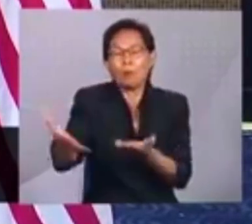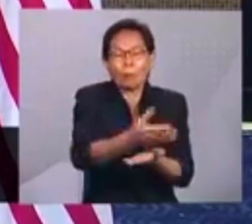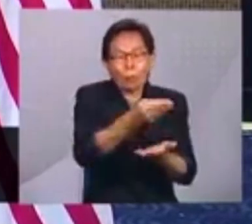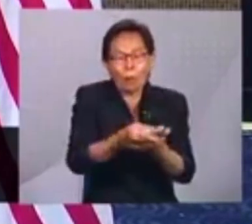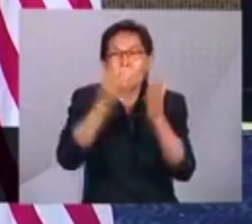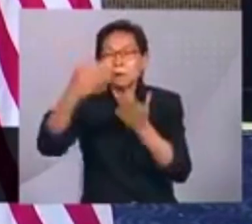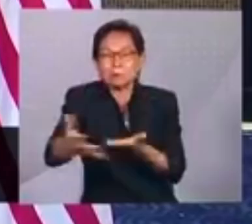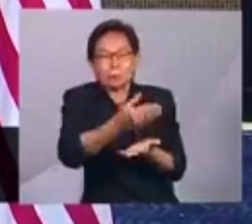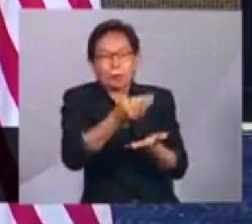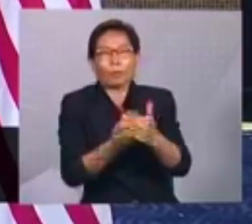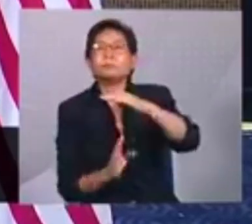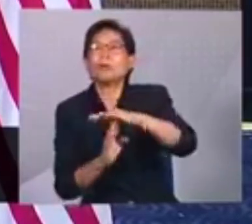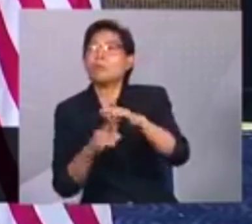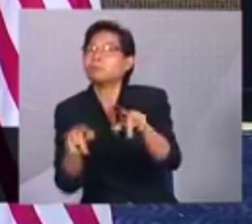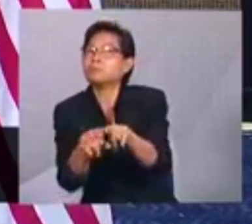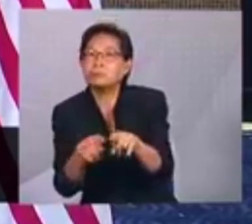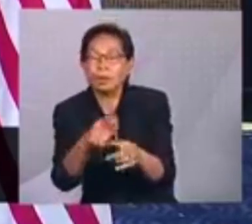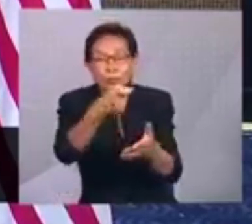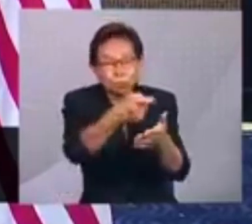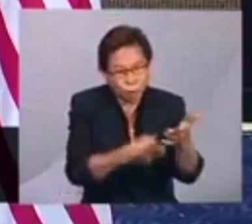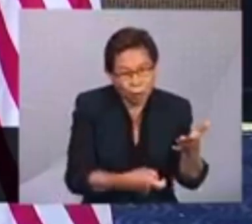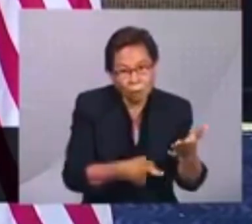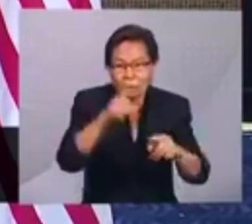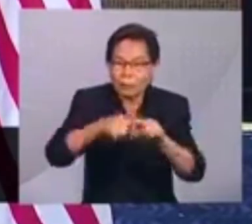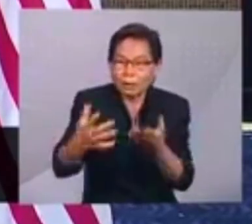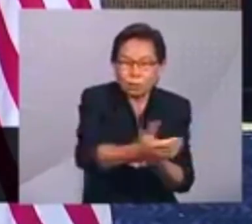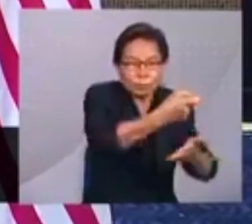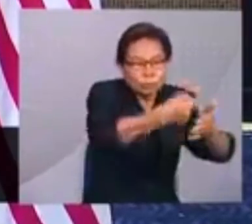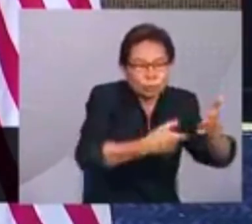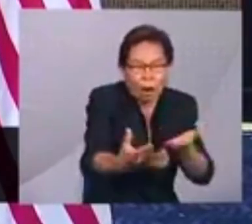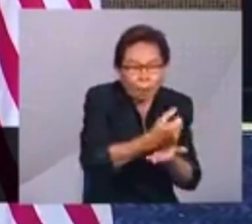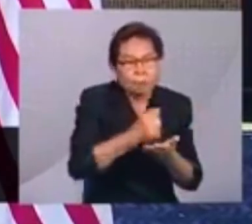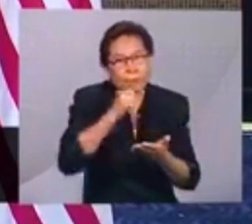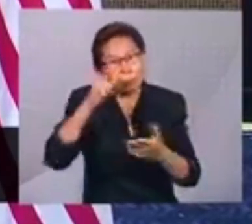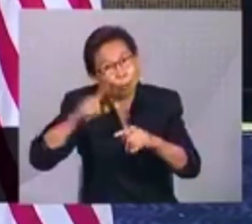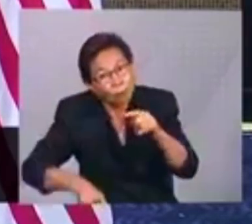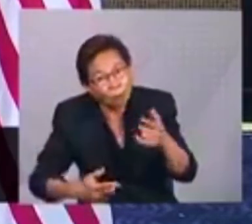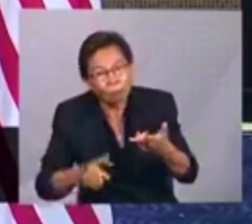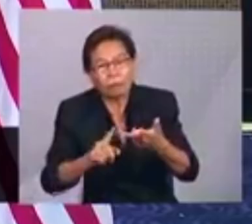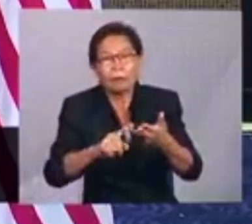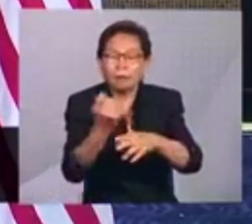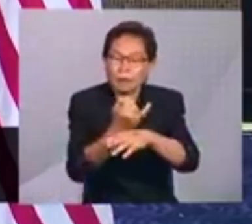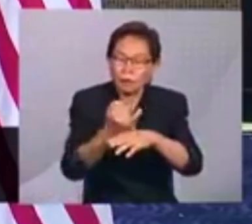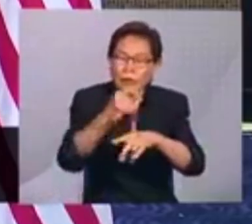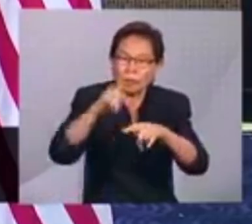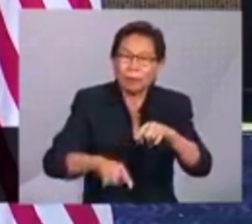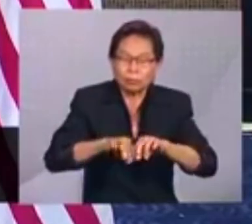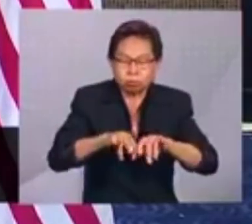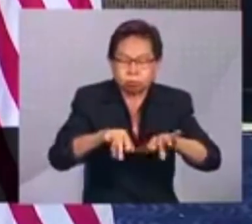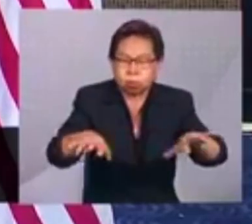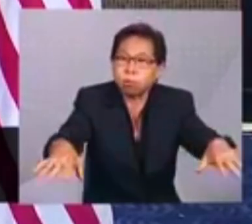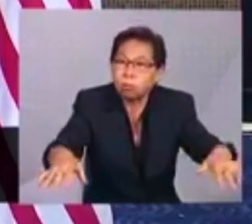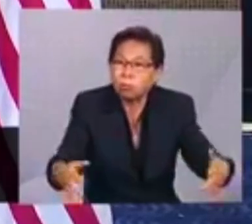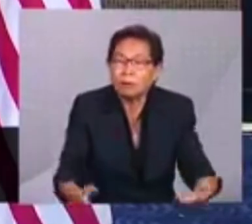pendapatan negara Cukai tak boleh dikutip tak hanya industri tak boleh berkembang